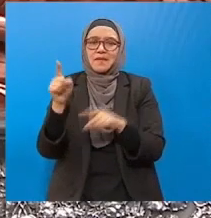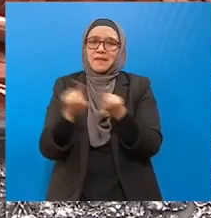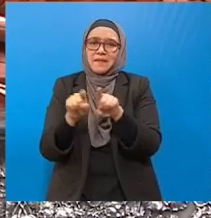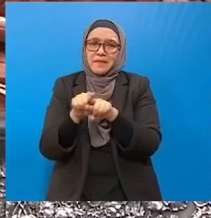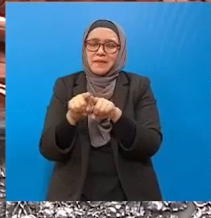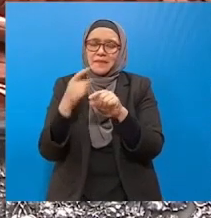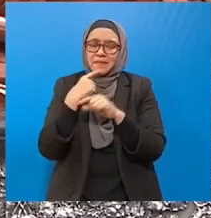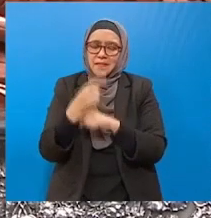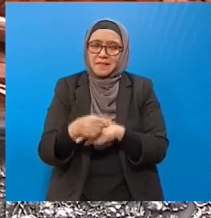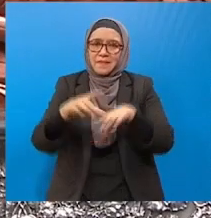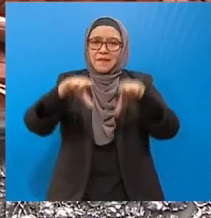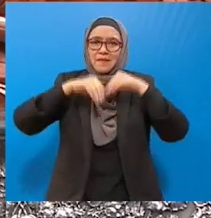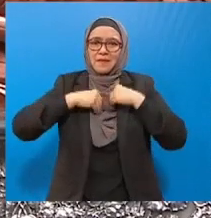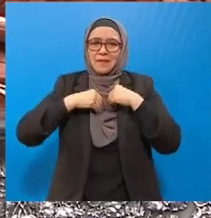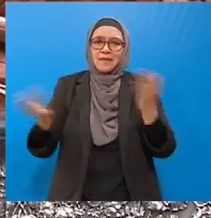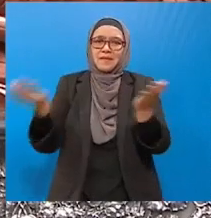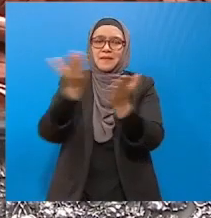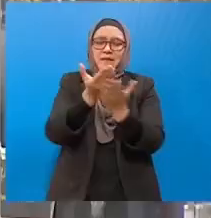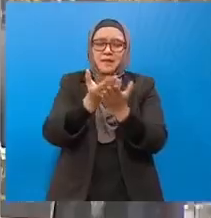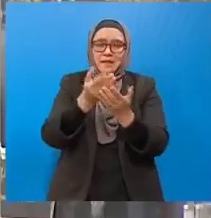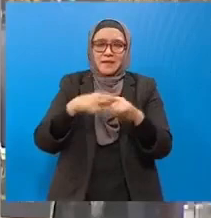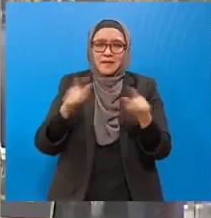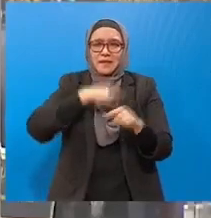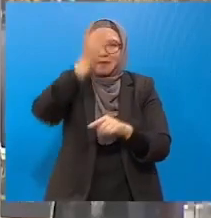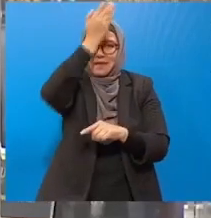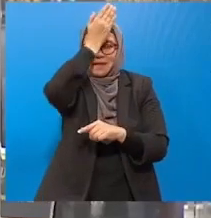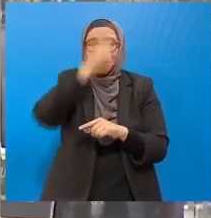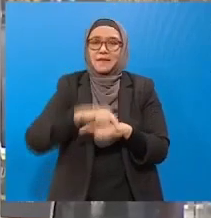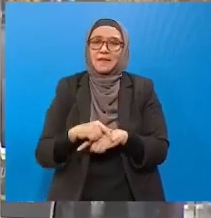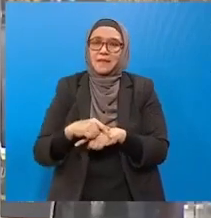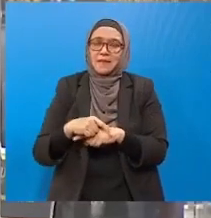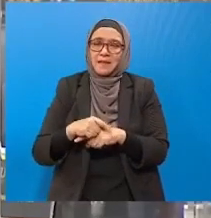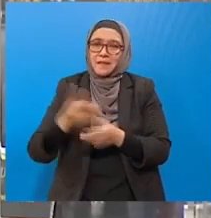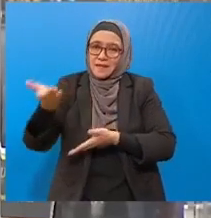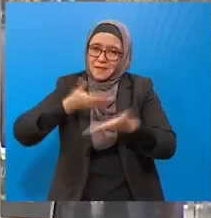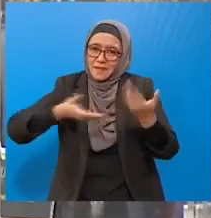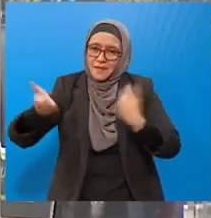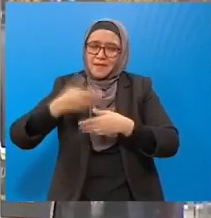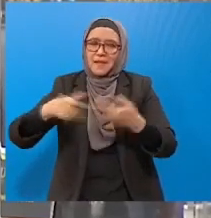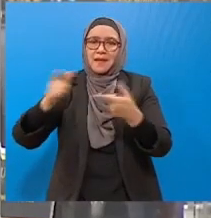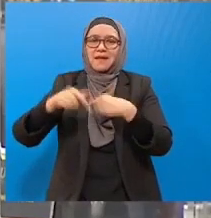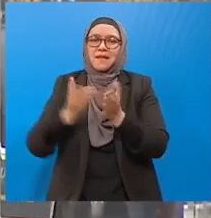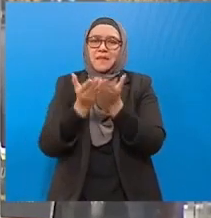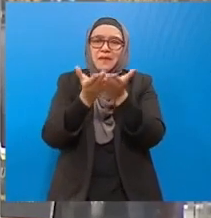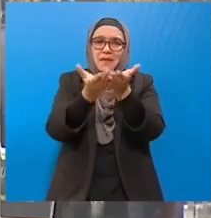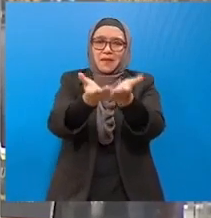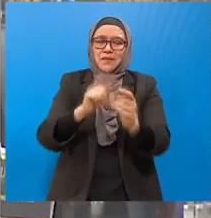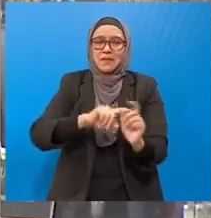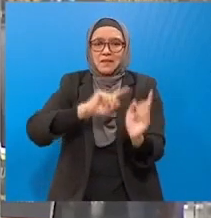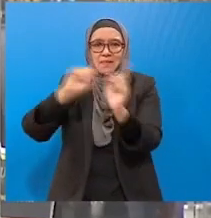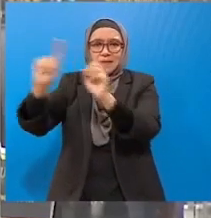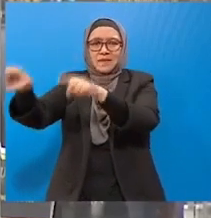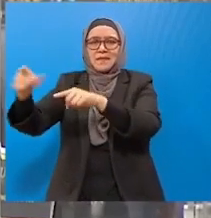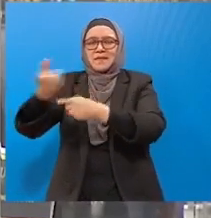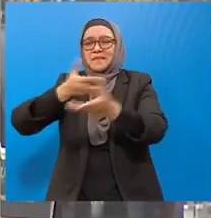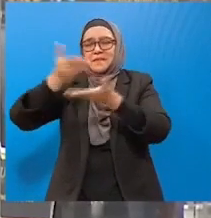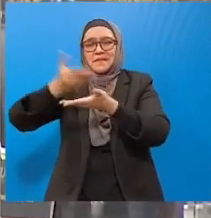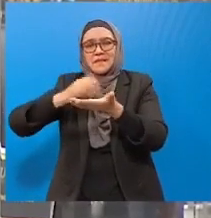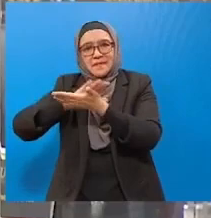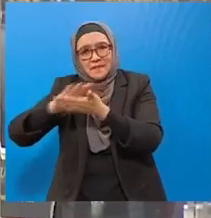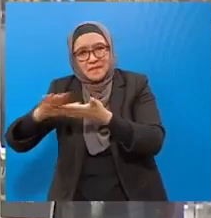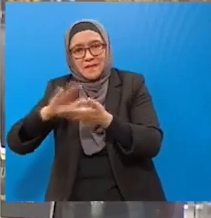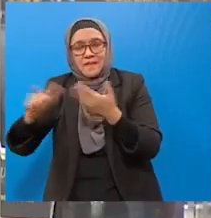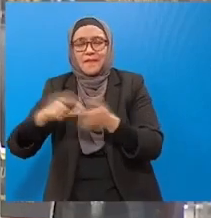titah tuanku bertegur sapa oh di atas perahu ke Kamu bernama mesra bersama kita